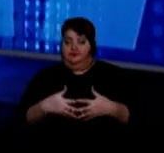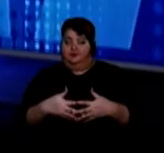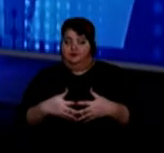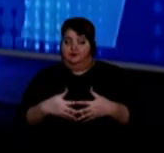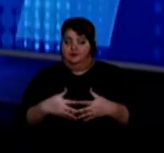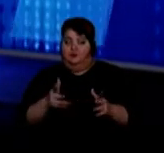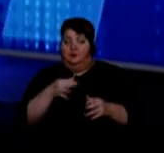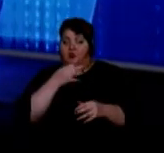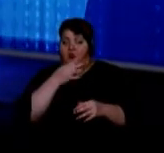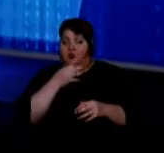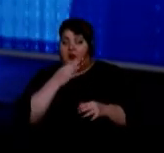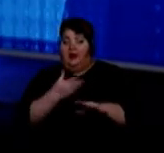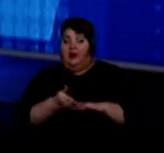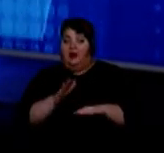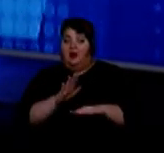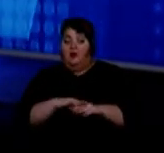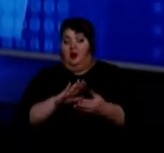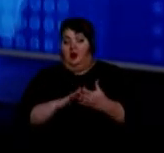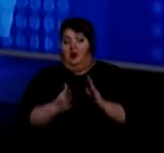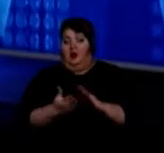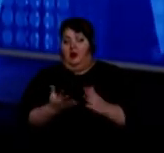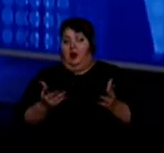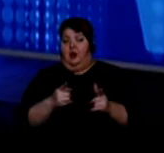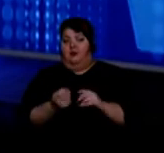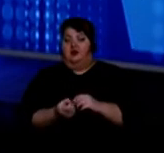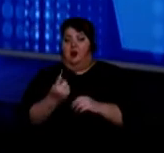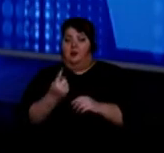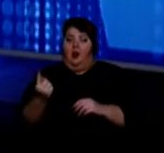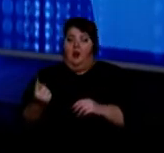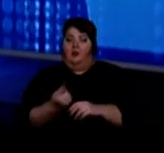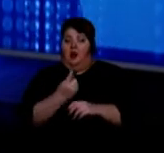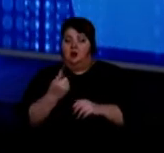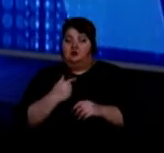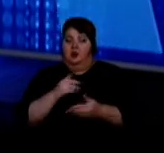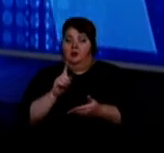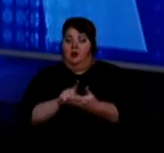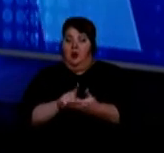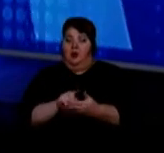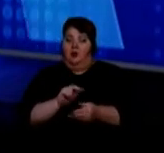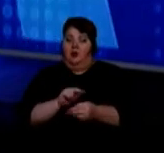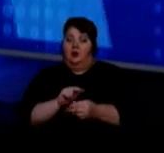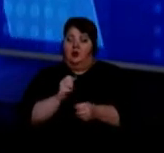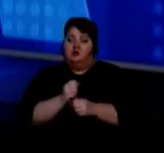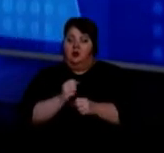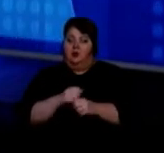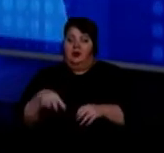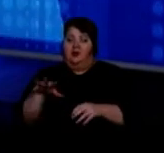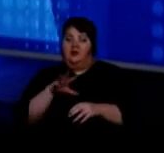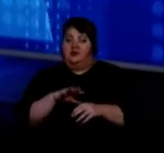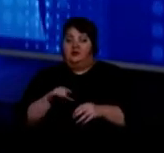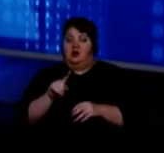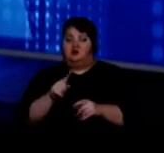в любі скрутні обставини, які вона опинилася. Але, по-перше, ми маємо зробити все, щоб вона зберегла